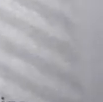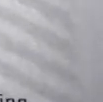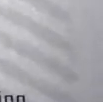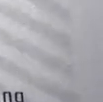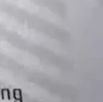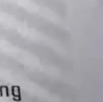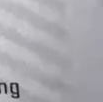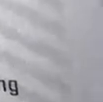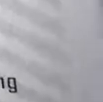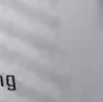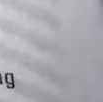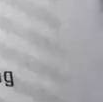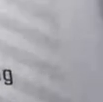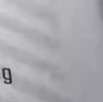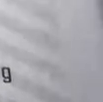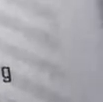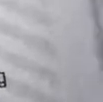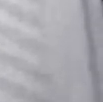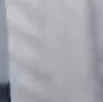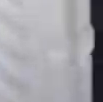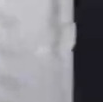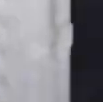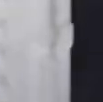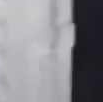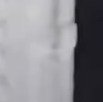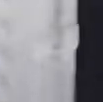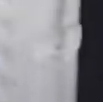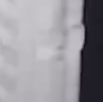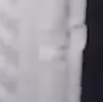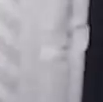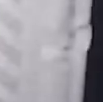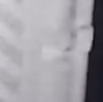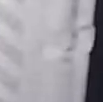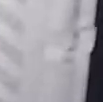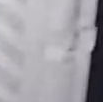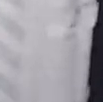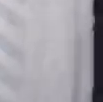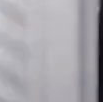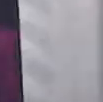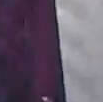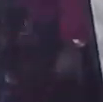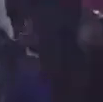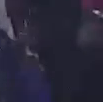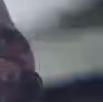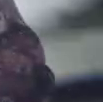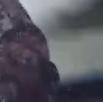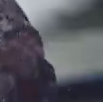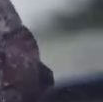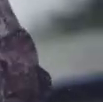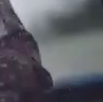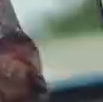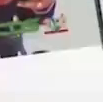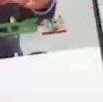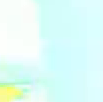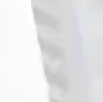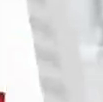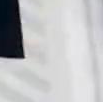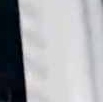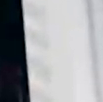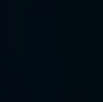Lisbeth Jordi, vis na Granlanti Coranti, Pristeri fu Communicatie Dienst Suriname.